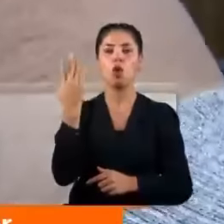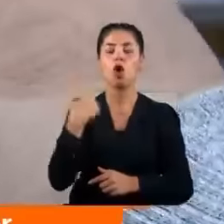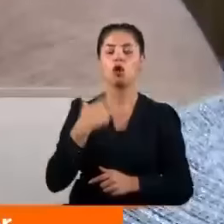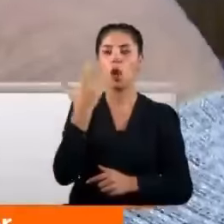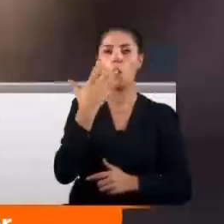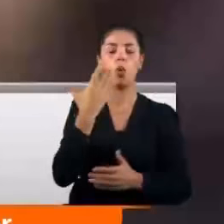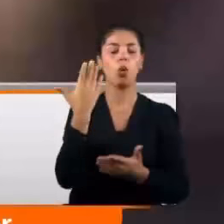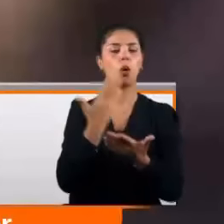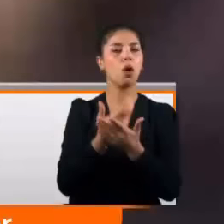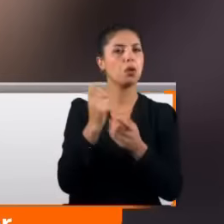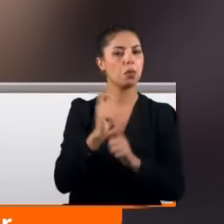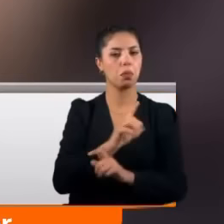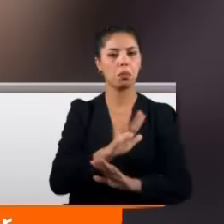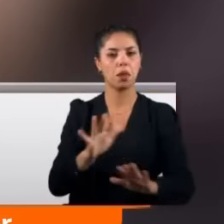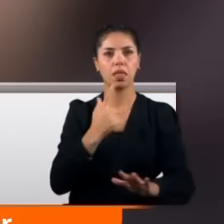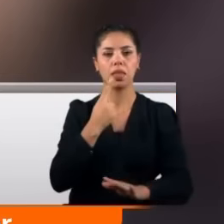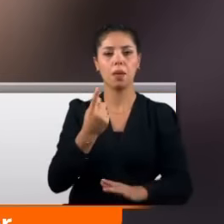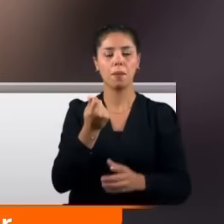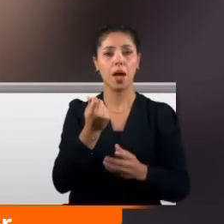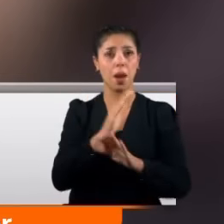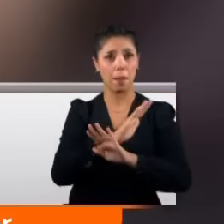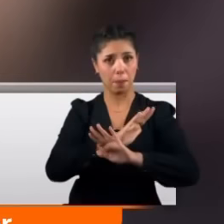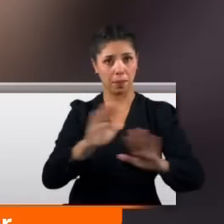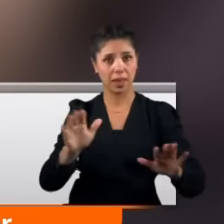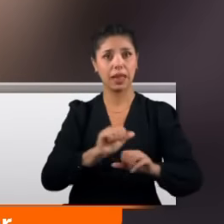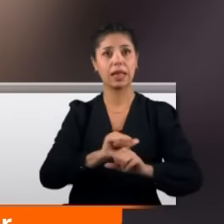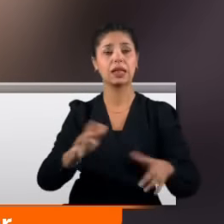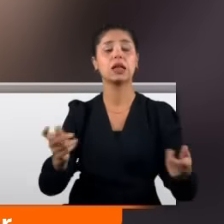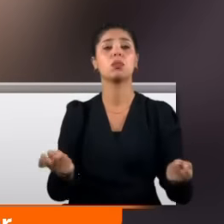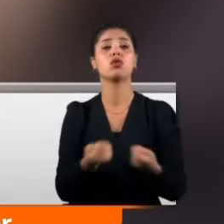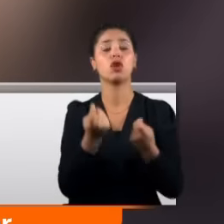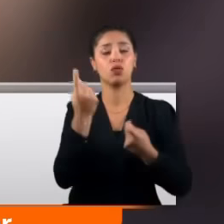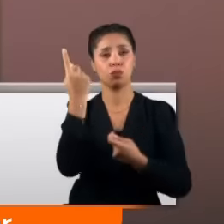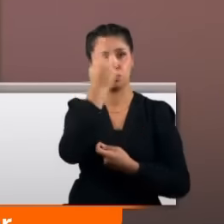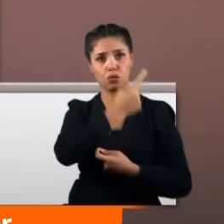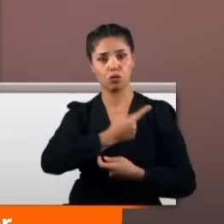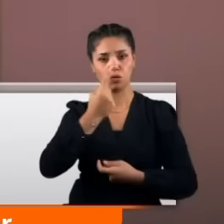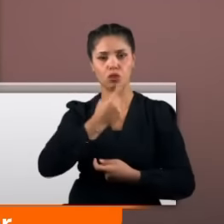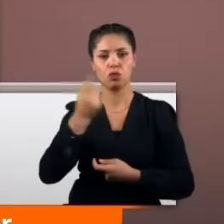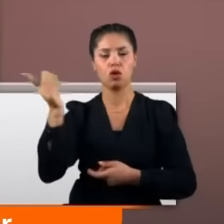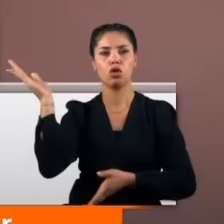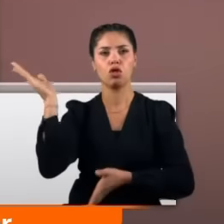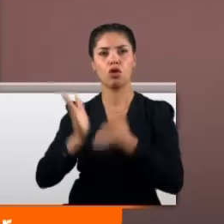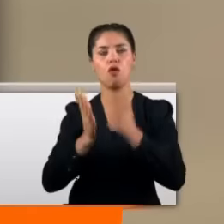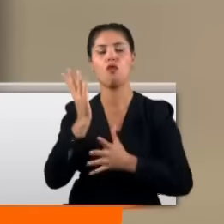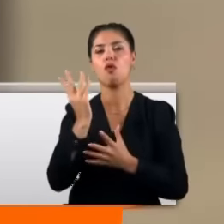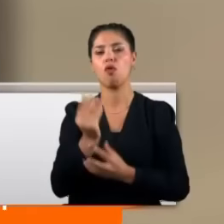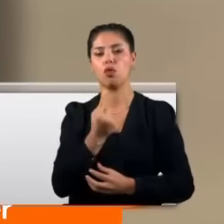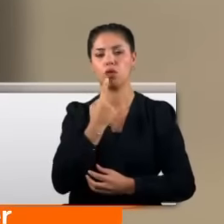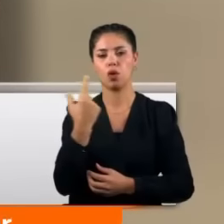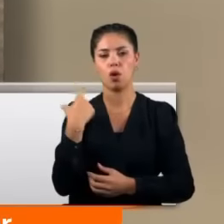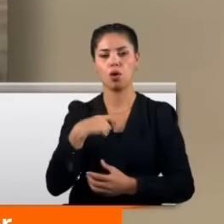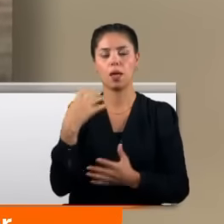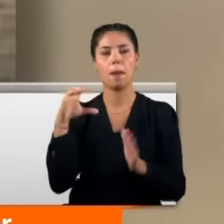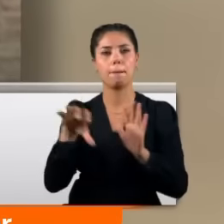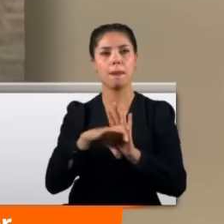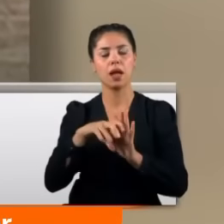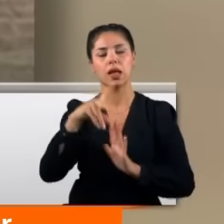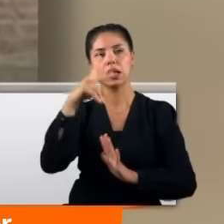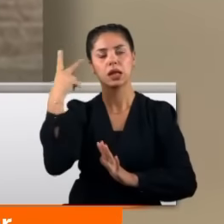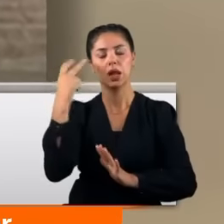dediğini hatırlattı. Erzan paralar suyunu çekince ve sistem artık işlemez hale geldiğinde ise şiddete maruz kaldığını söyledi. Özel belgede sahtecilik